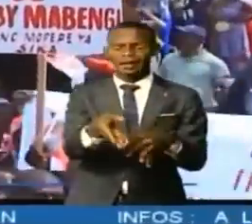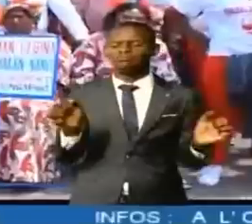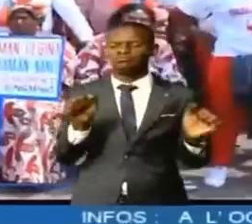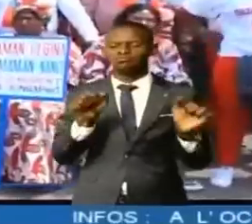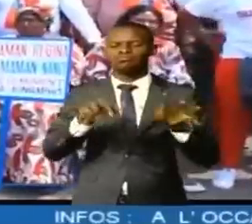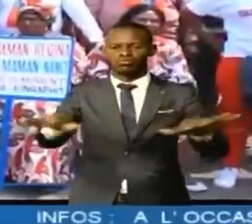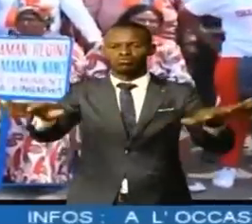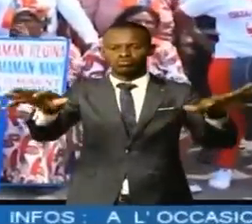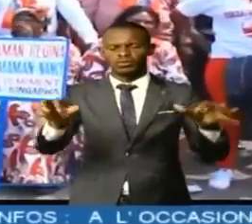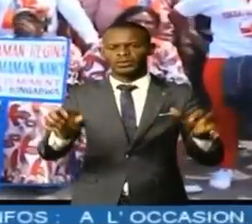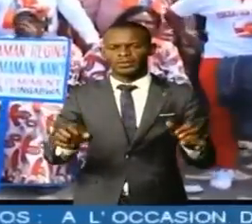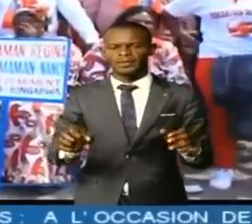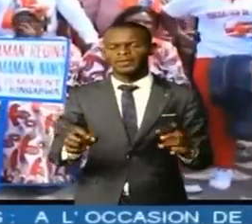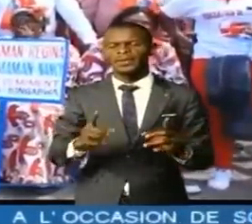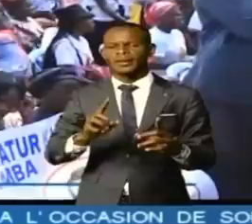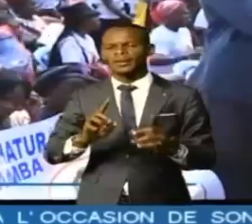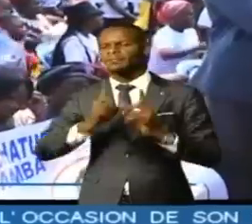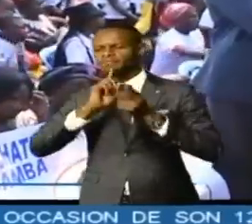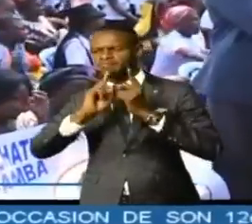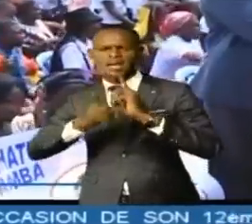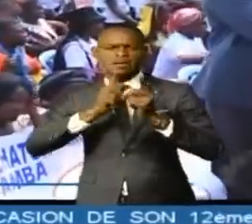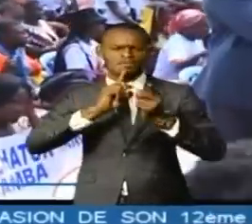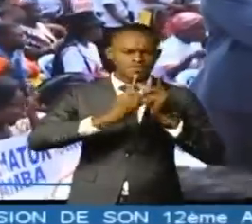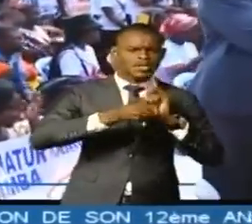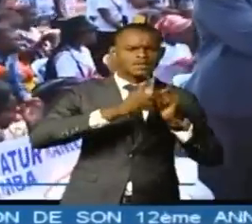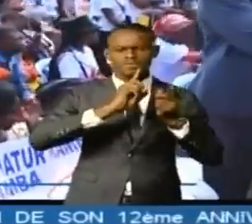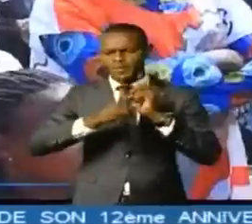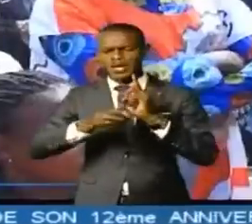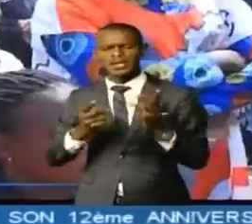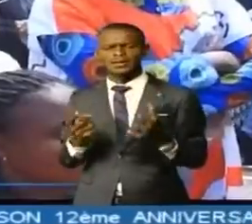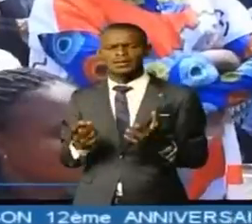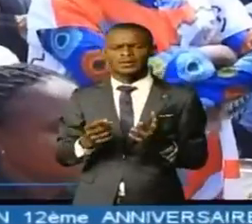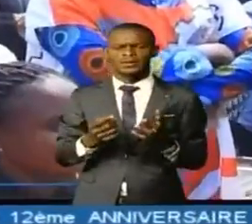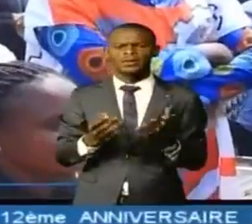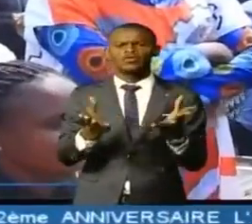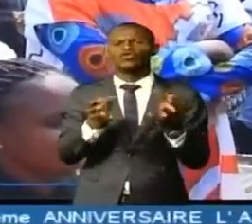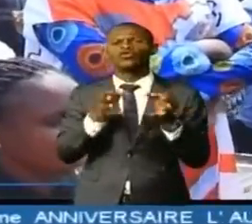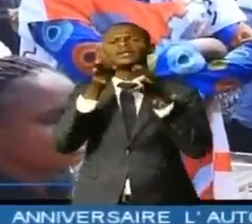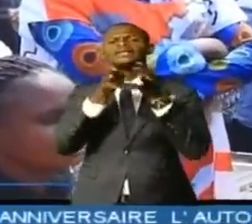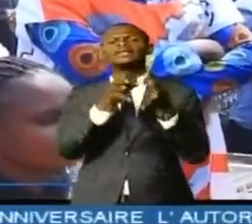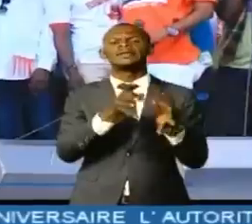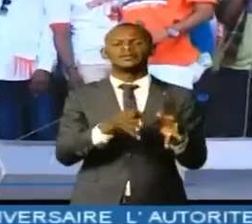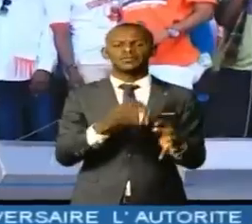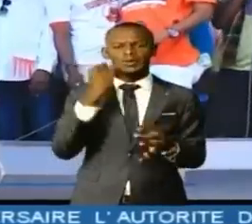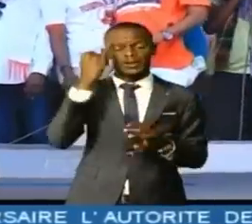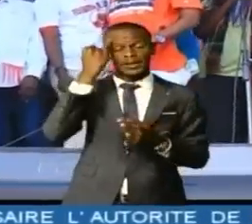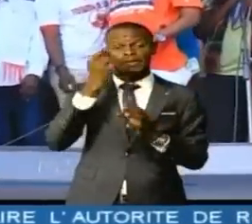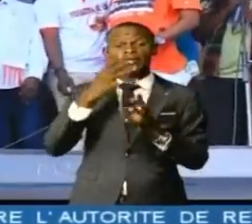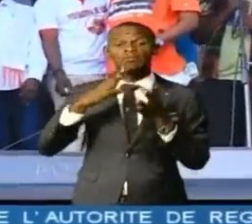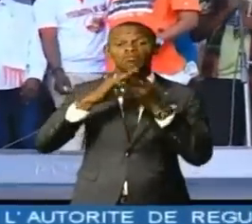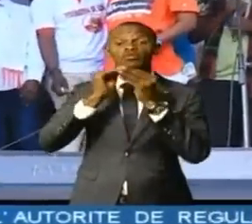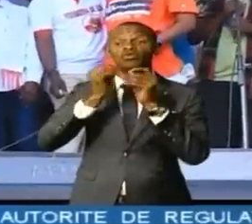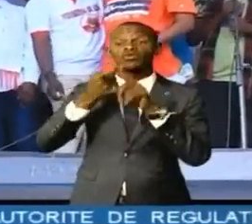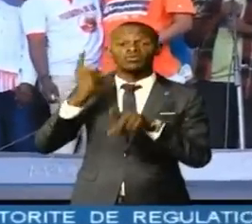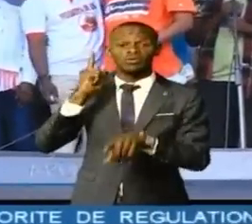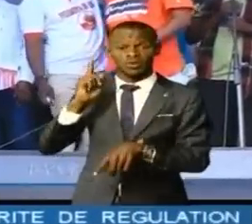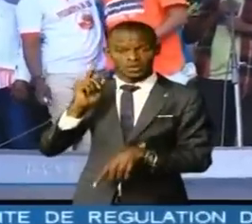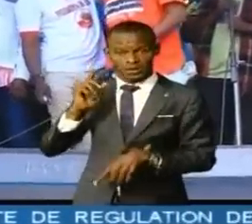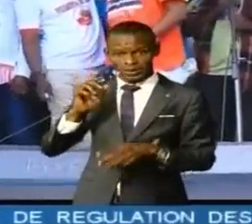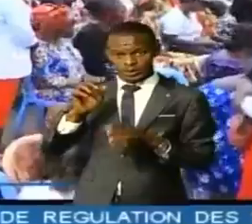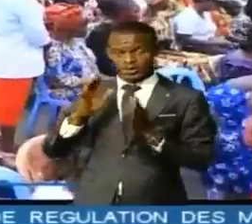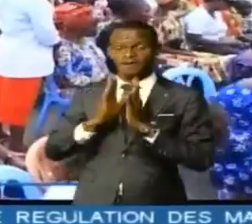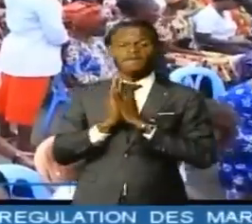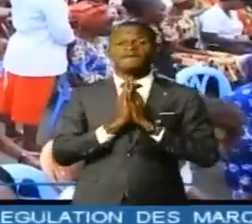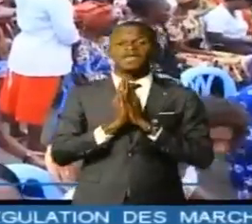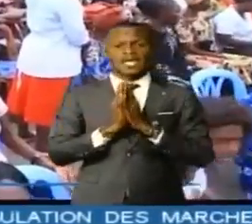venus nombreux écouter les messages du président national de l'INC, l'honorable Vital Kamerhe, relayé ici par Gabi